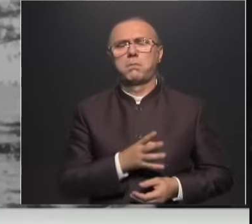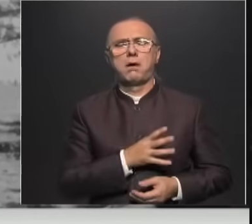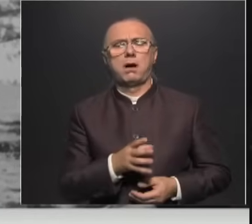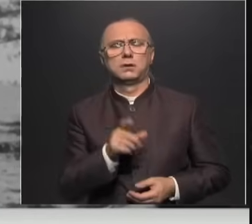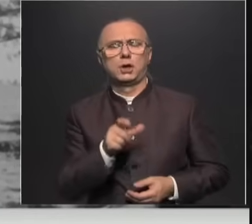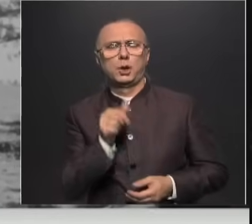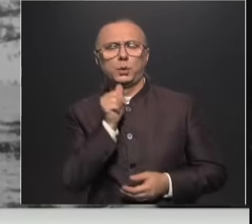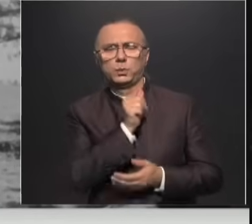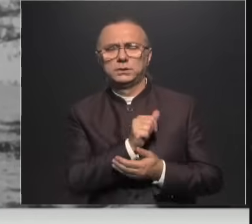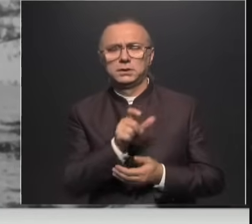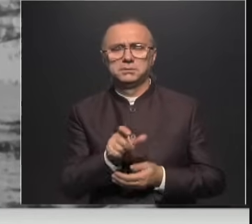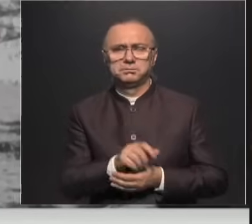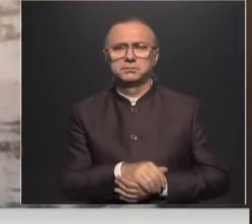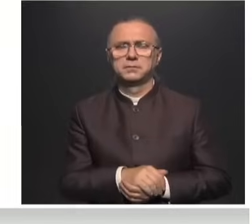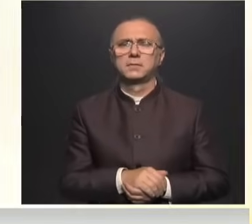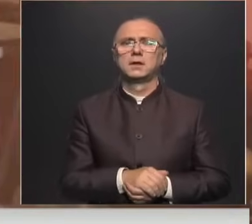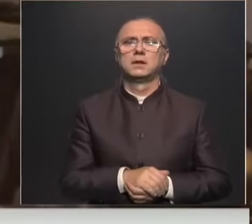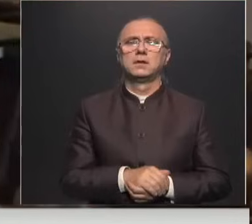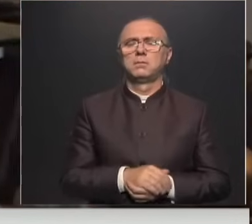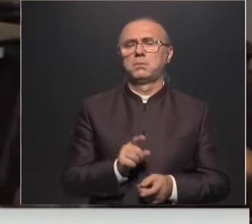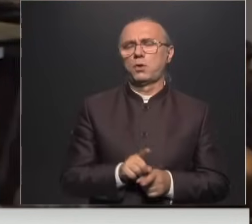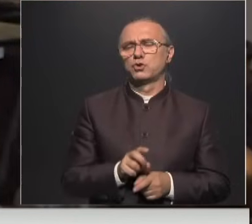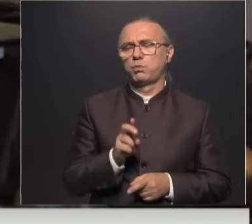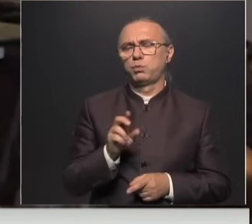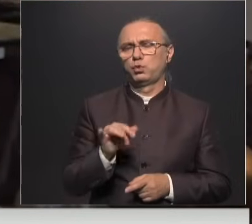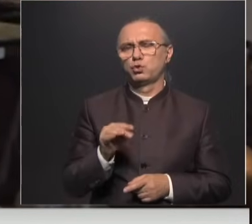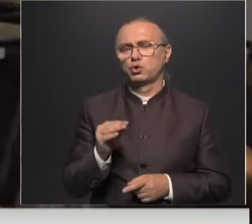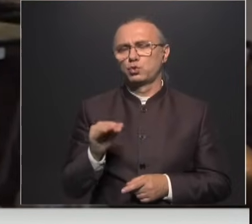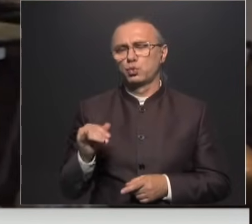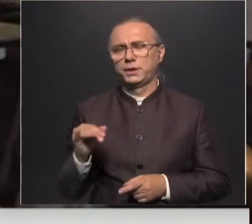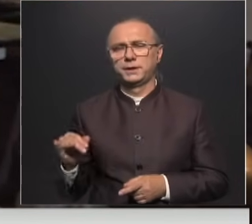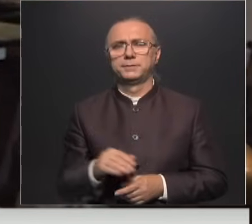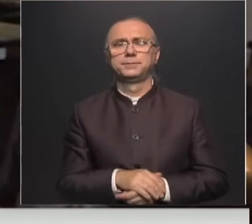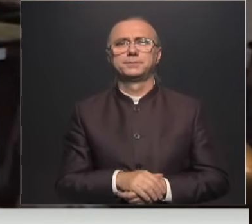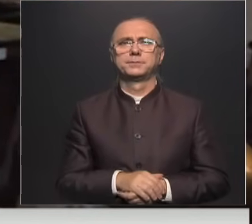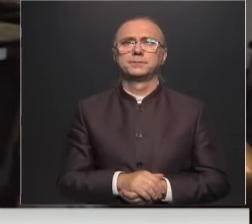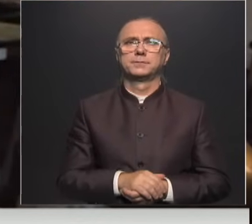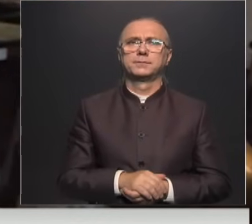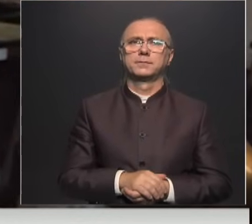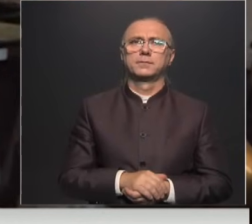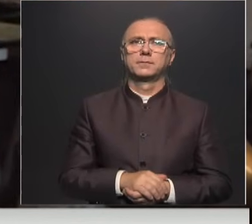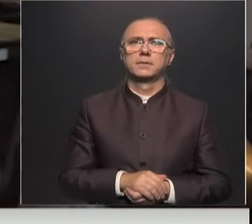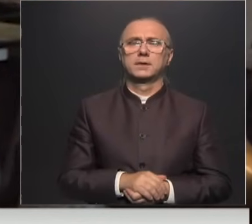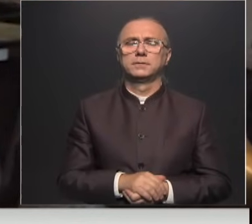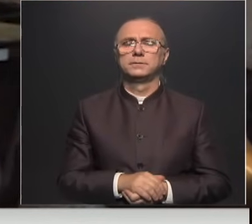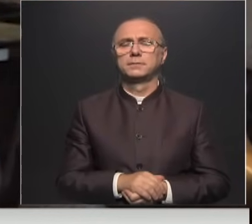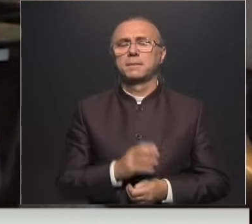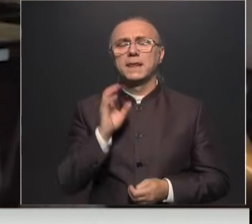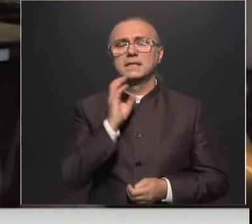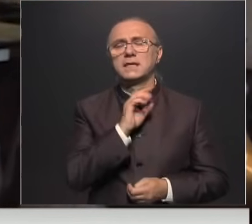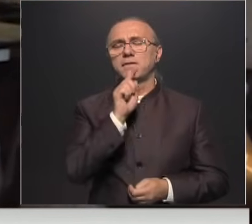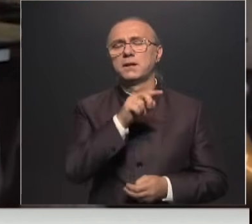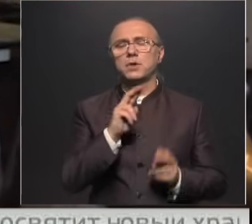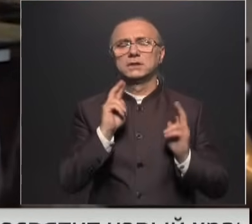люди, по-видимому, буржуи. Октябрь 1917 года внес изменения в жизнь северных